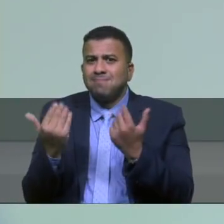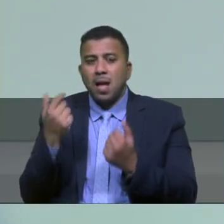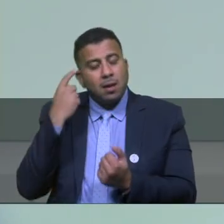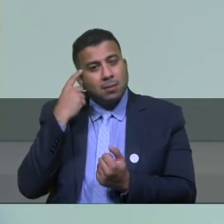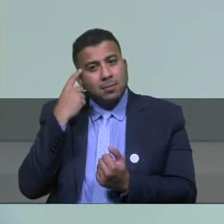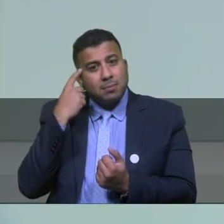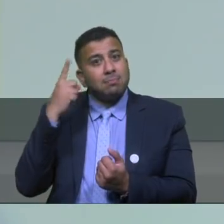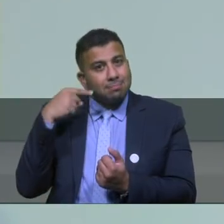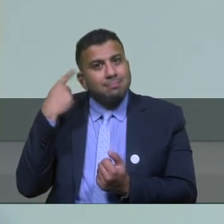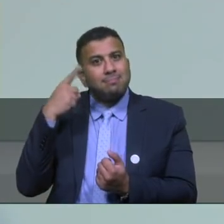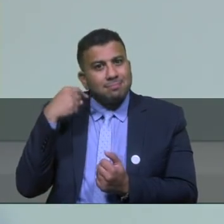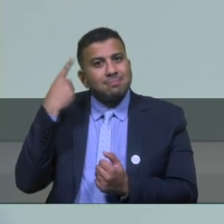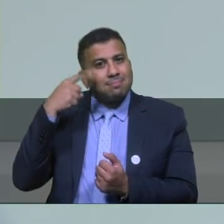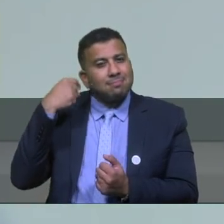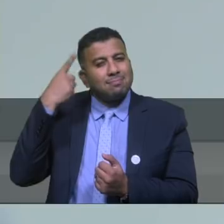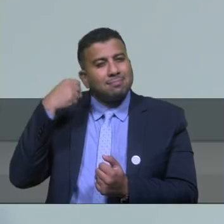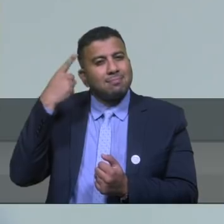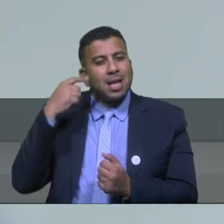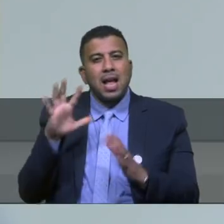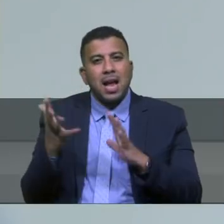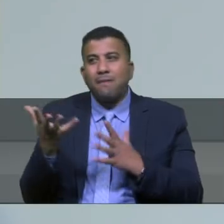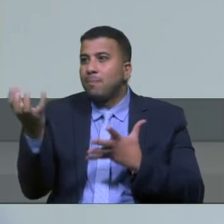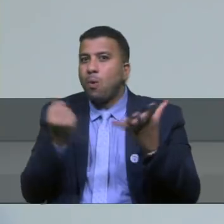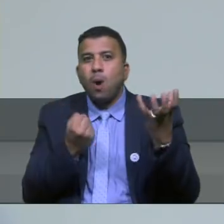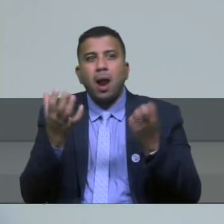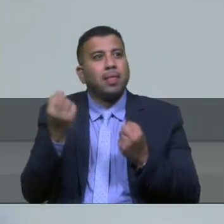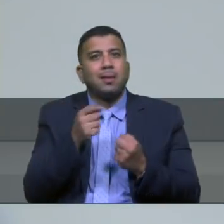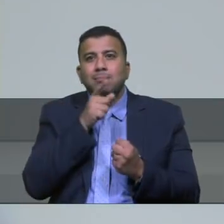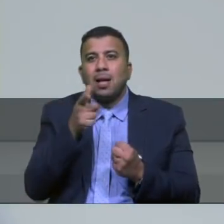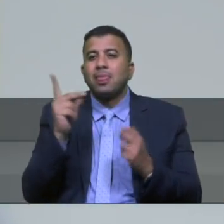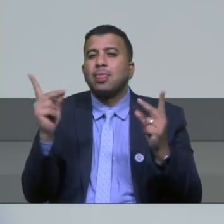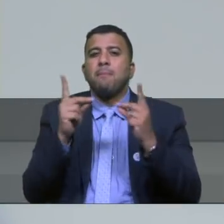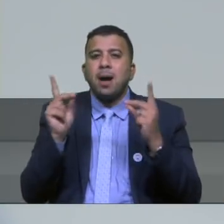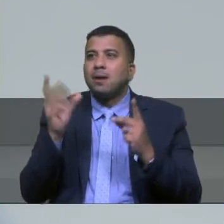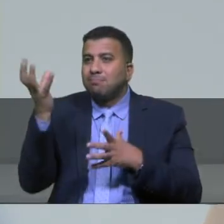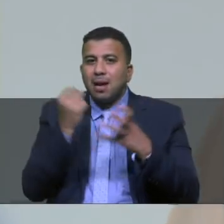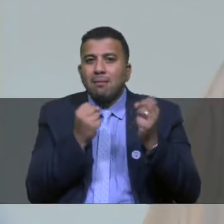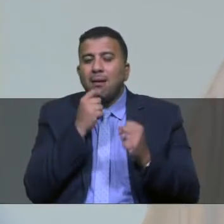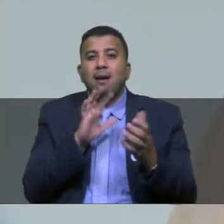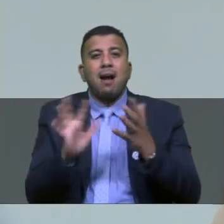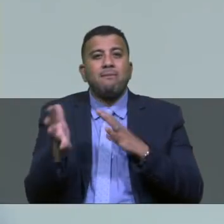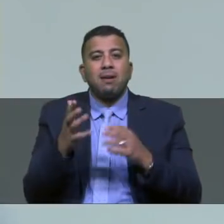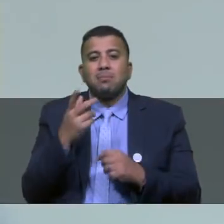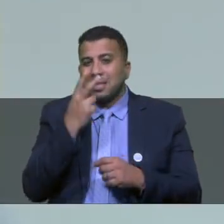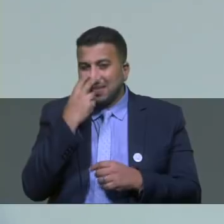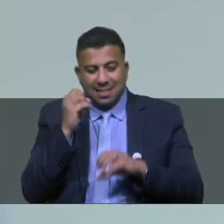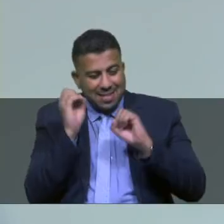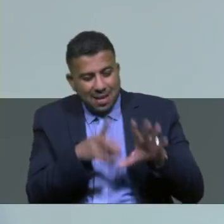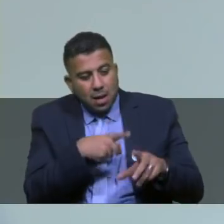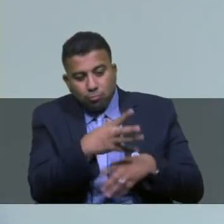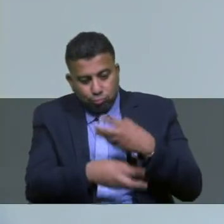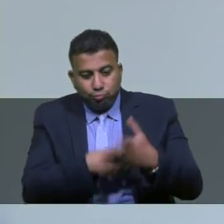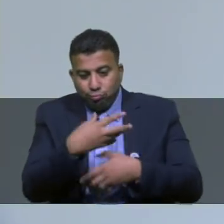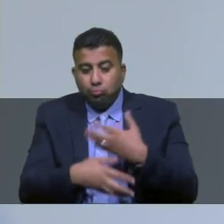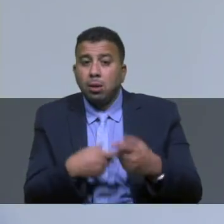يبتدون يفكرون كيف يستخدمون الموارد الطبيعية اللي حواليهم، وكيف ايضا يستخدمون المخلفات، وهذا